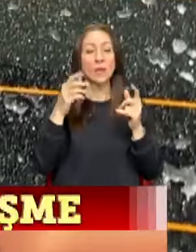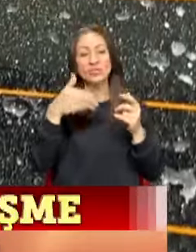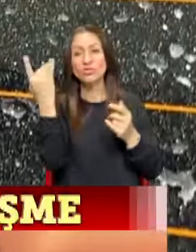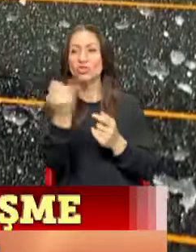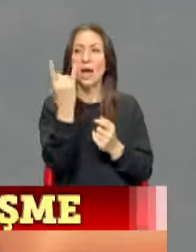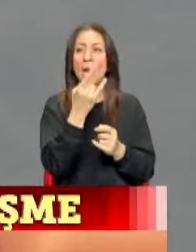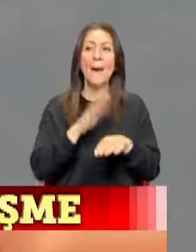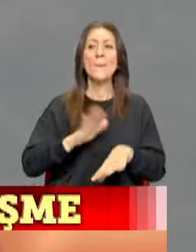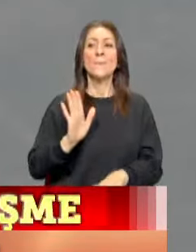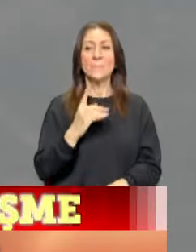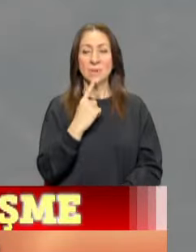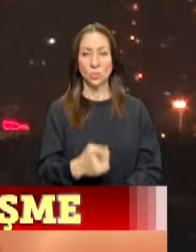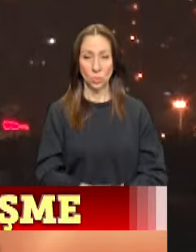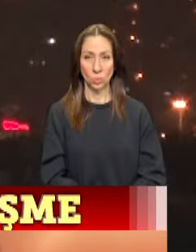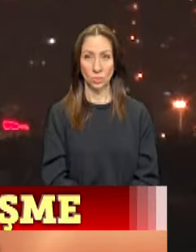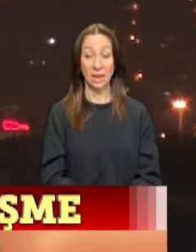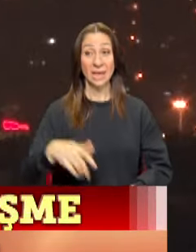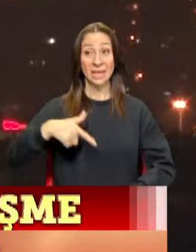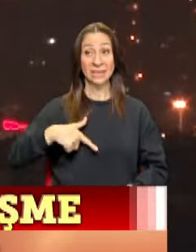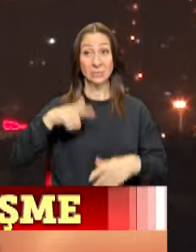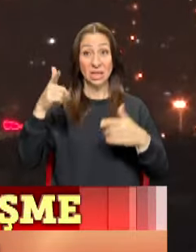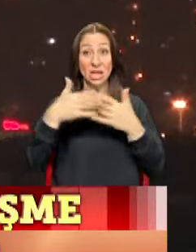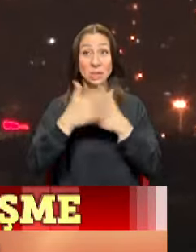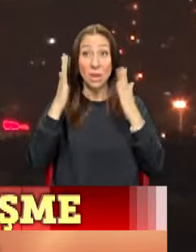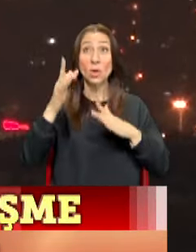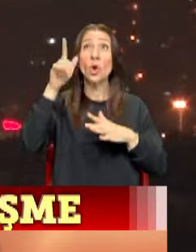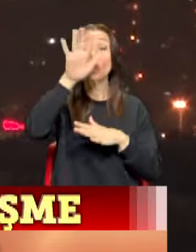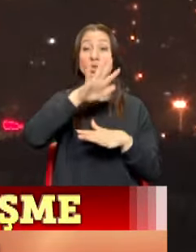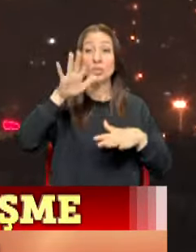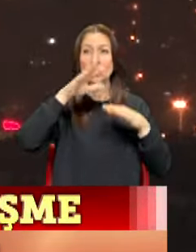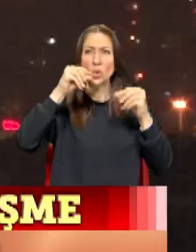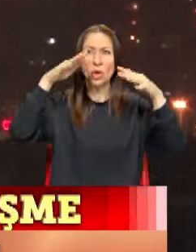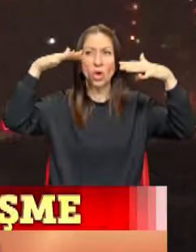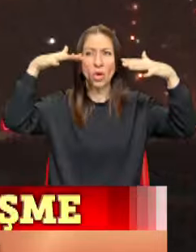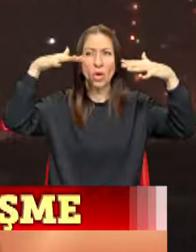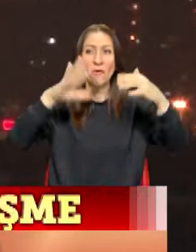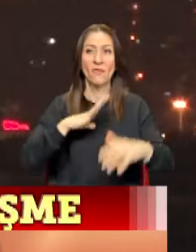geçirmemek gerektiğini söylüyor. İzmir'de gece bile gökyüzünde asılı kaldı toz.